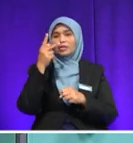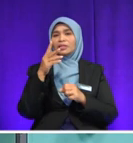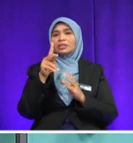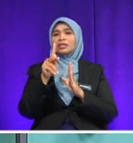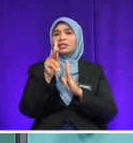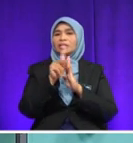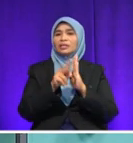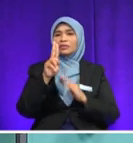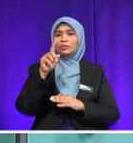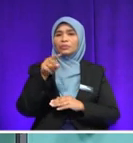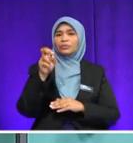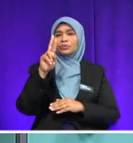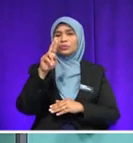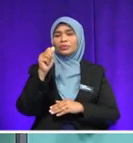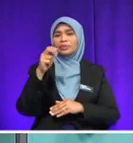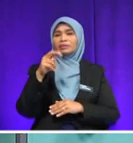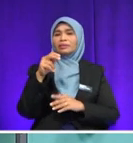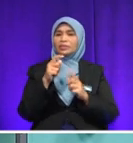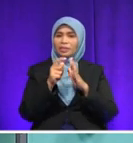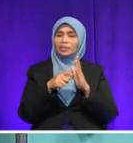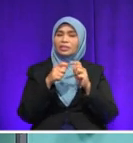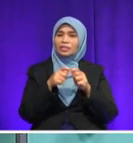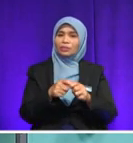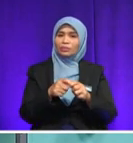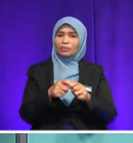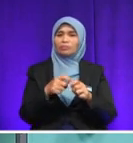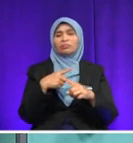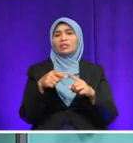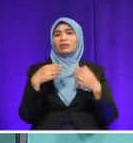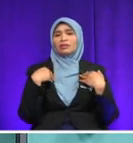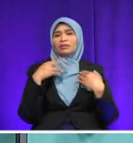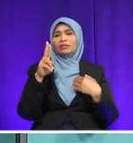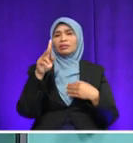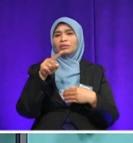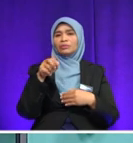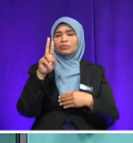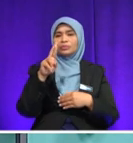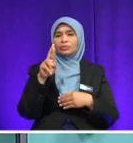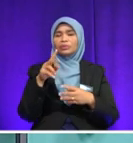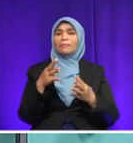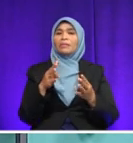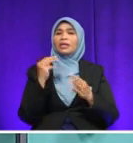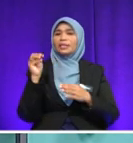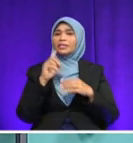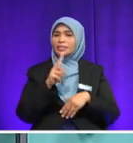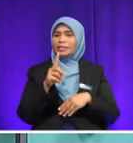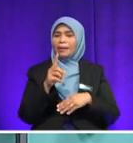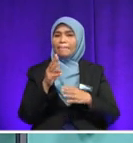yang tertentu bila ada keunggulan berlaku maka Islam memberikan keringanan